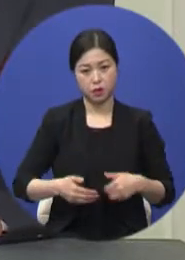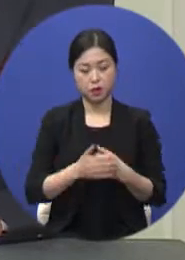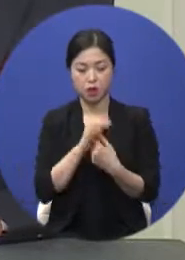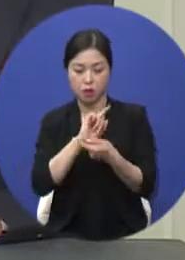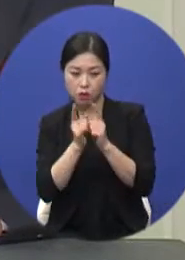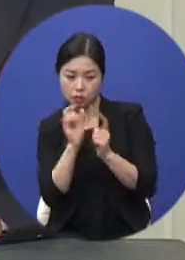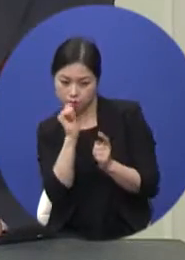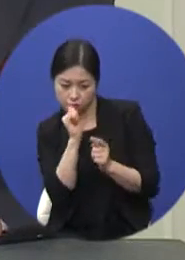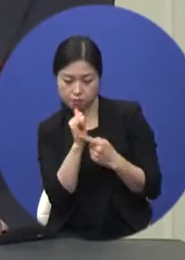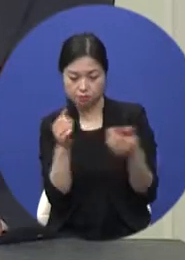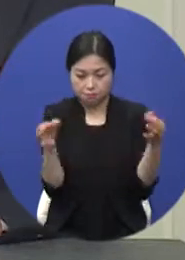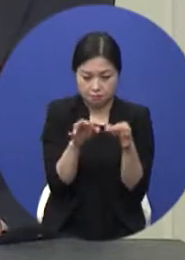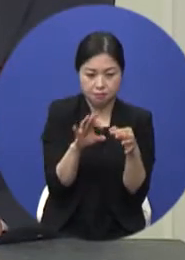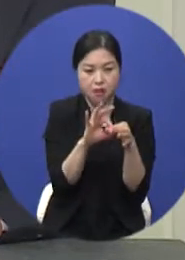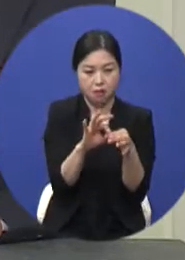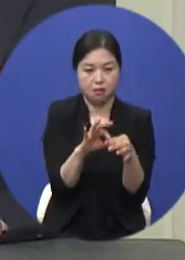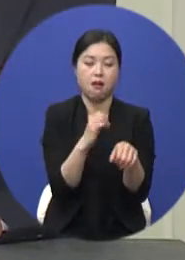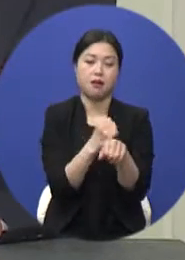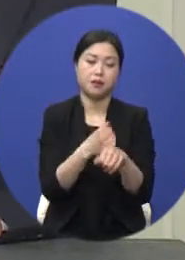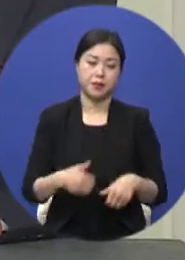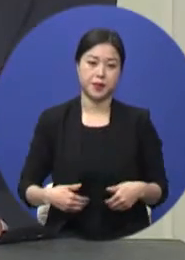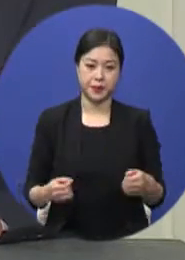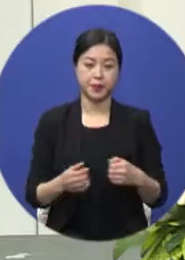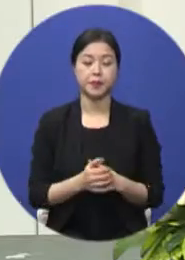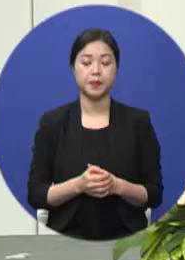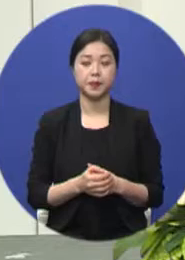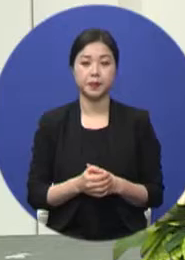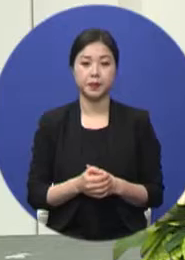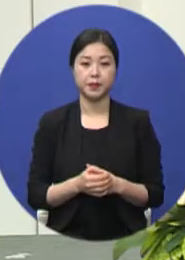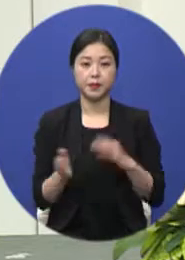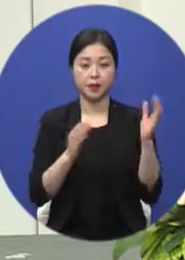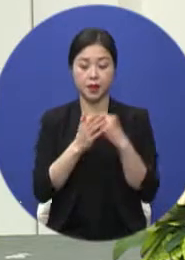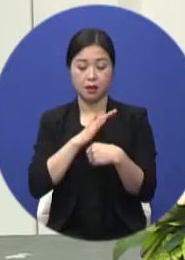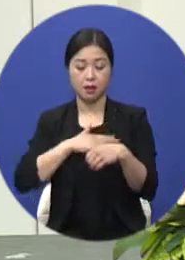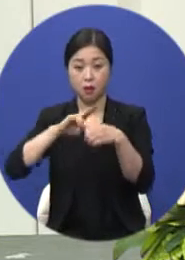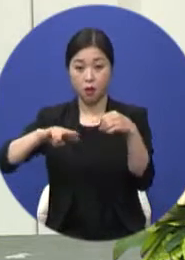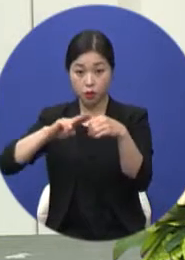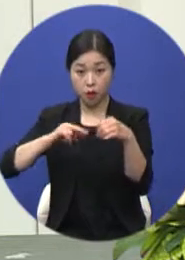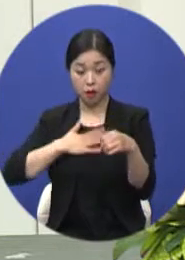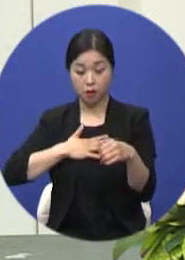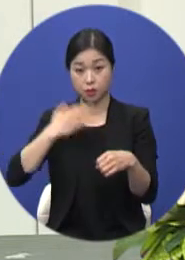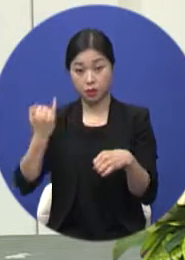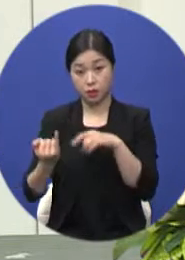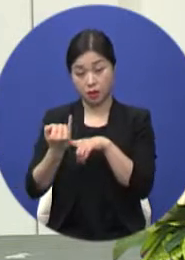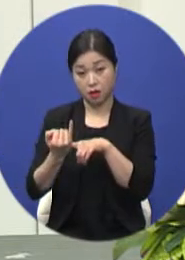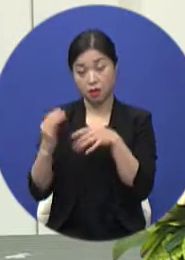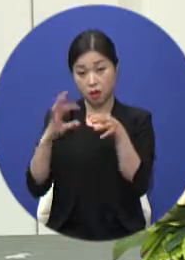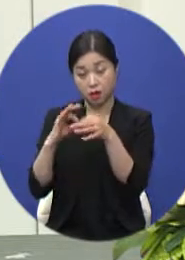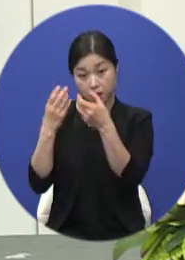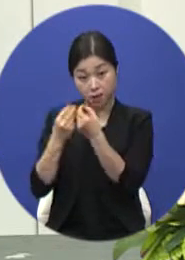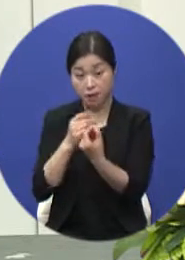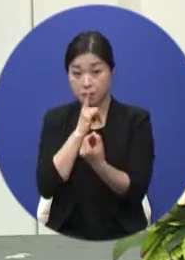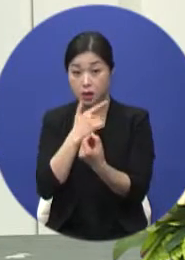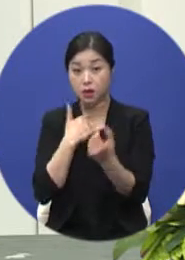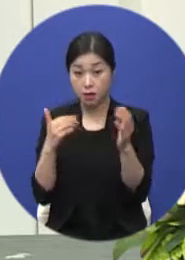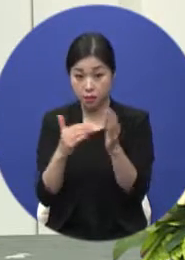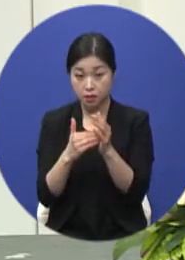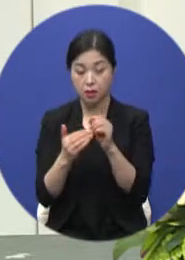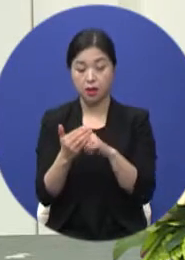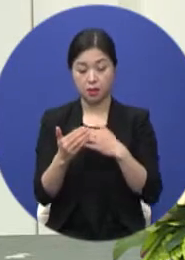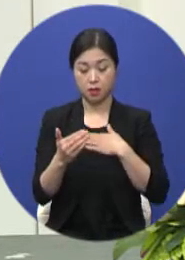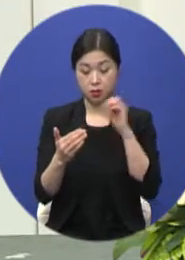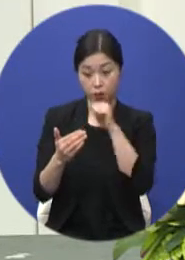중개를 해주시는 게 참 필요한 것 같아요. 그래서 이제 아까 뭐 여의도 동생 얘기를 했는데 그럴 경우에 제가 소개를 해준